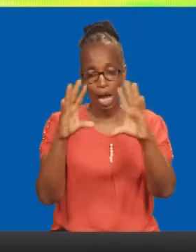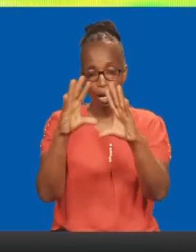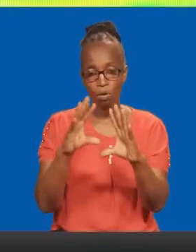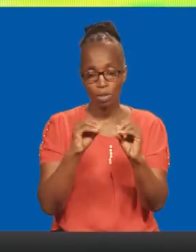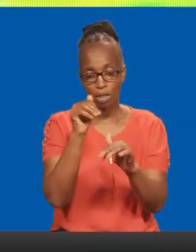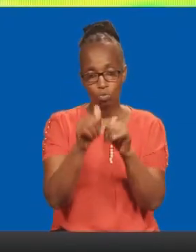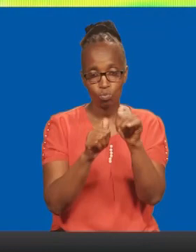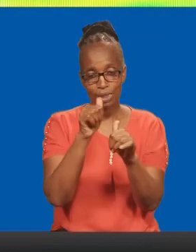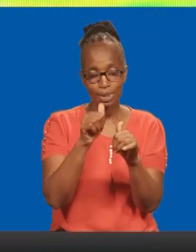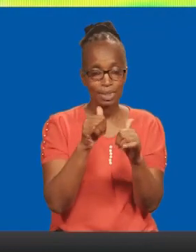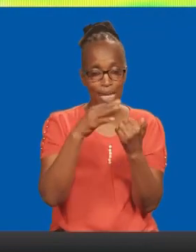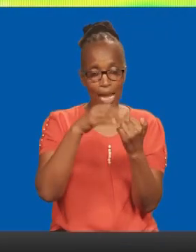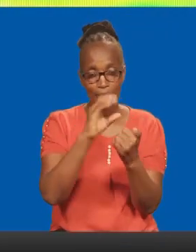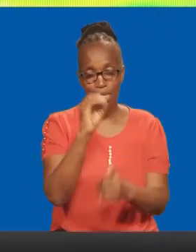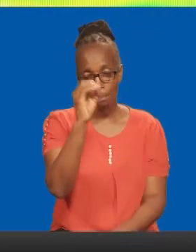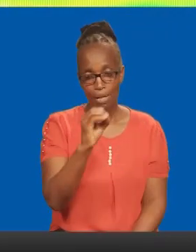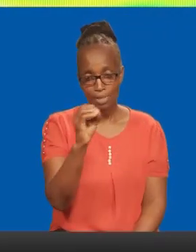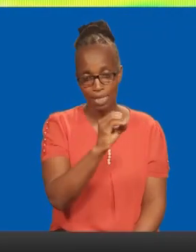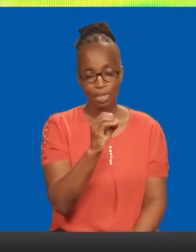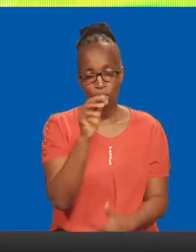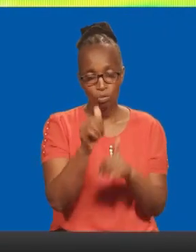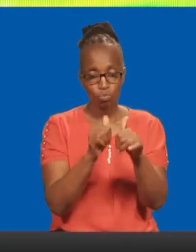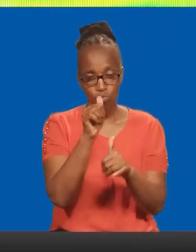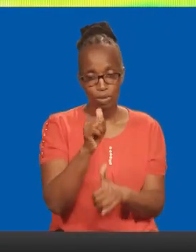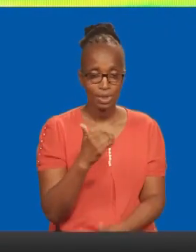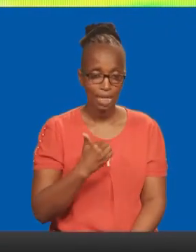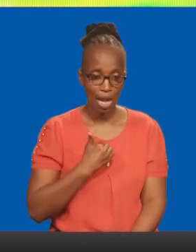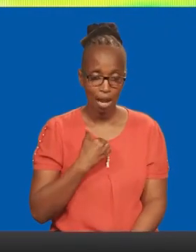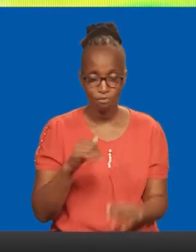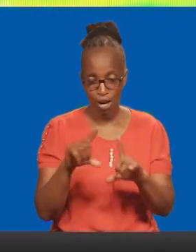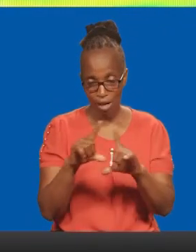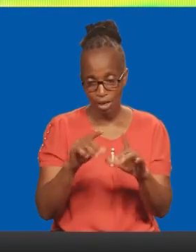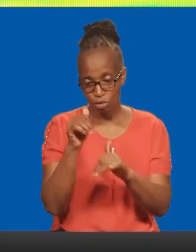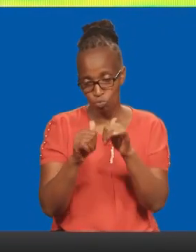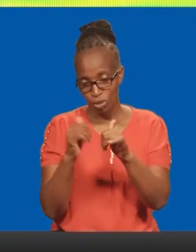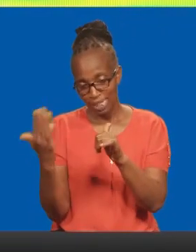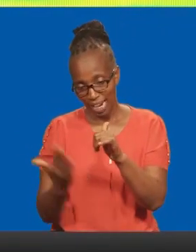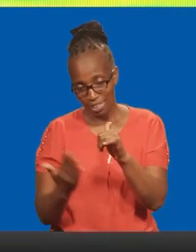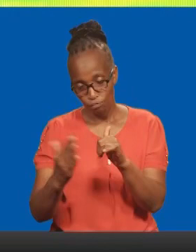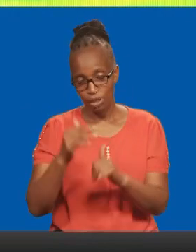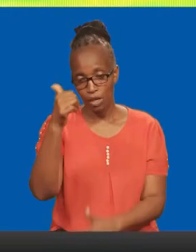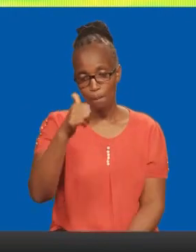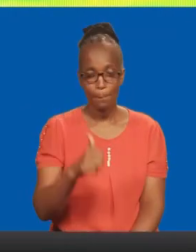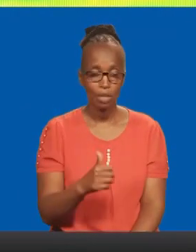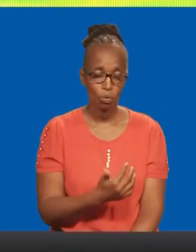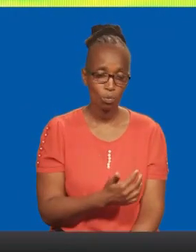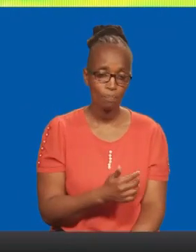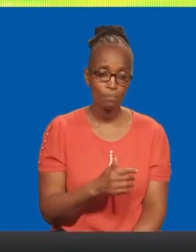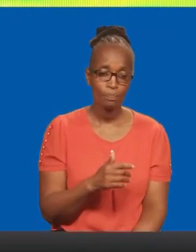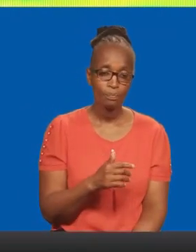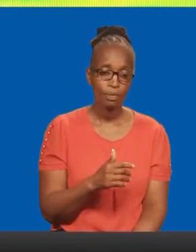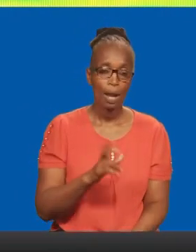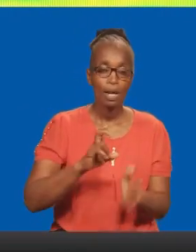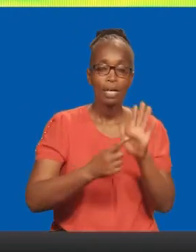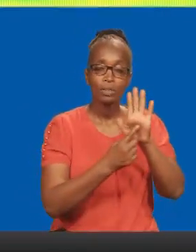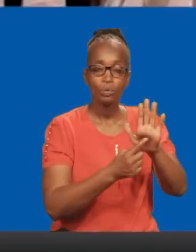with 60% of arable agricultural land that is not cultivated. It speaks volumes of what